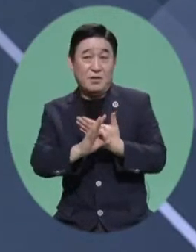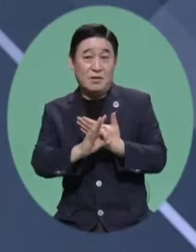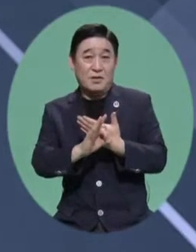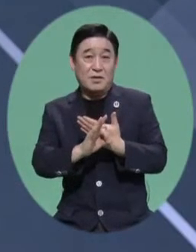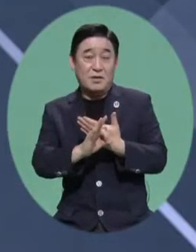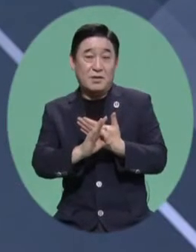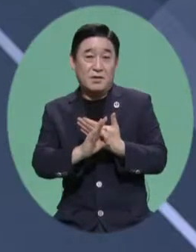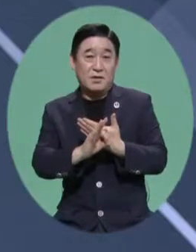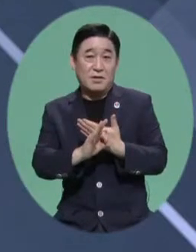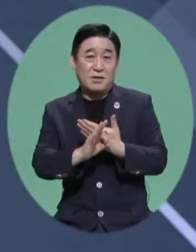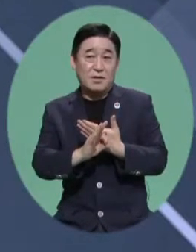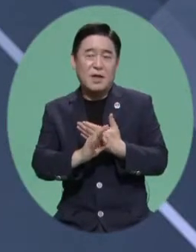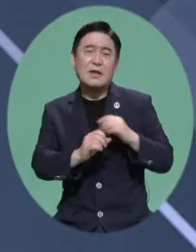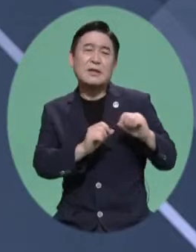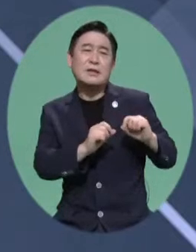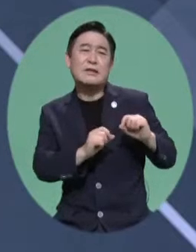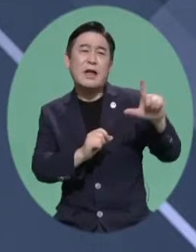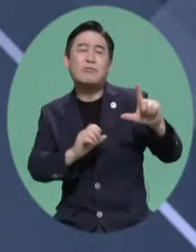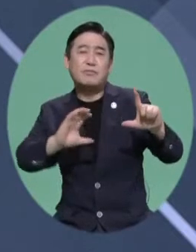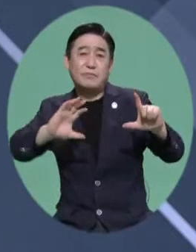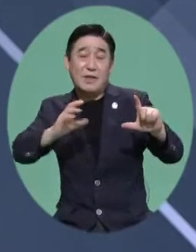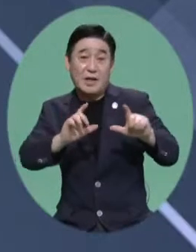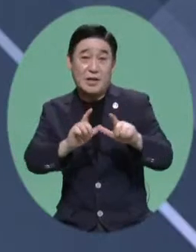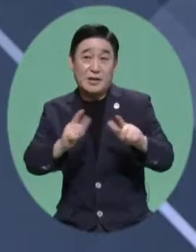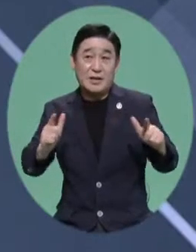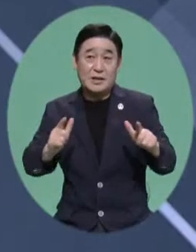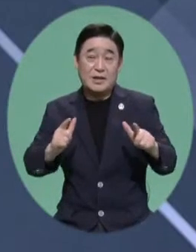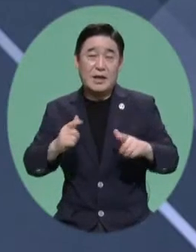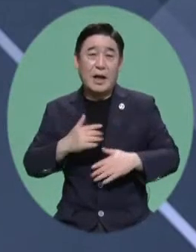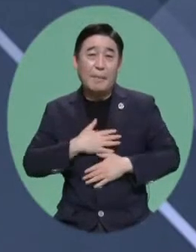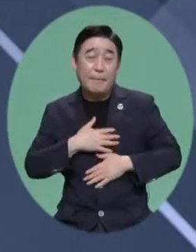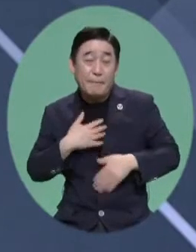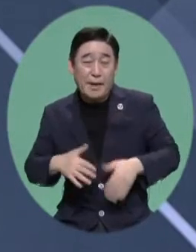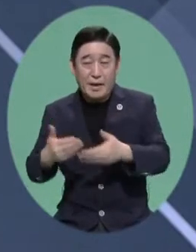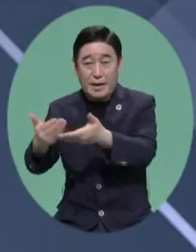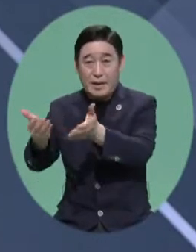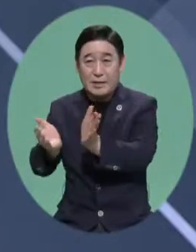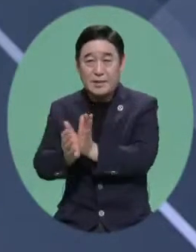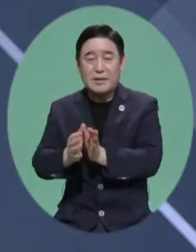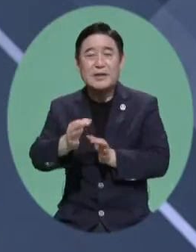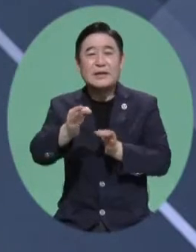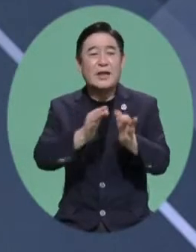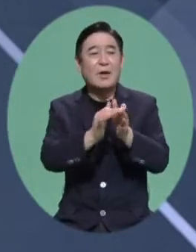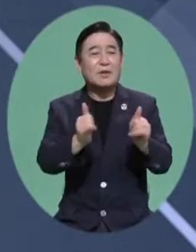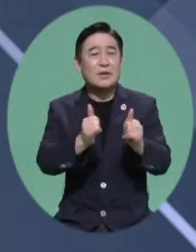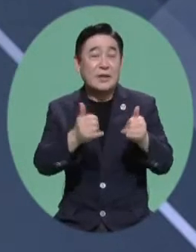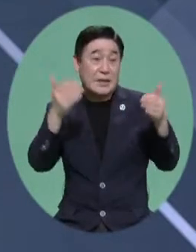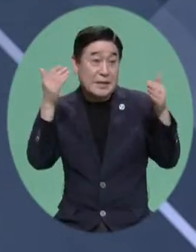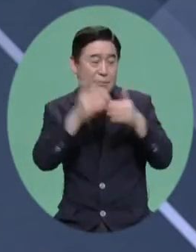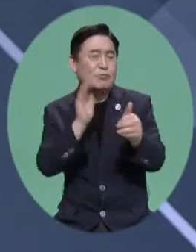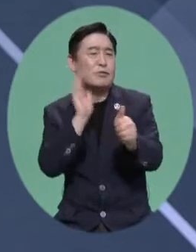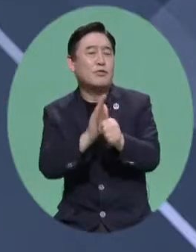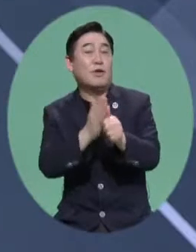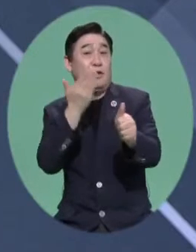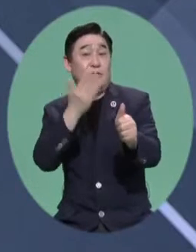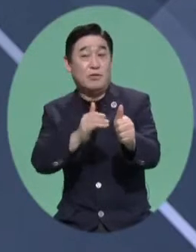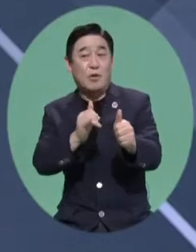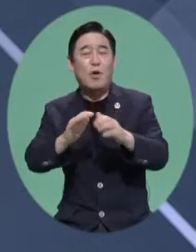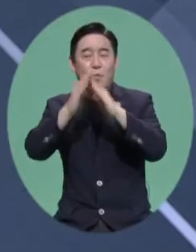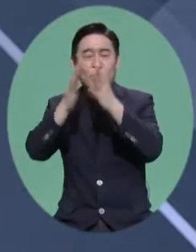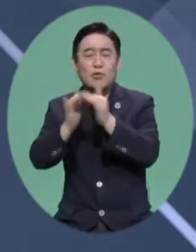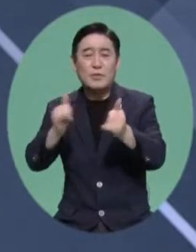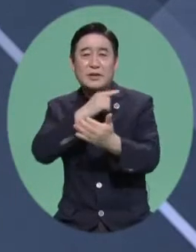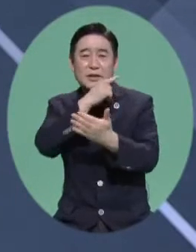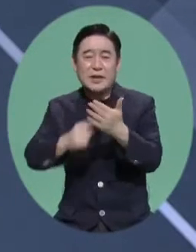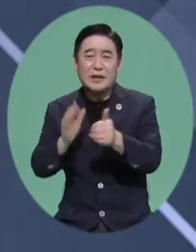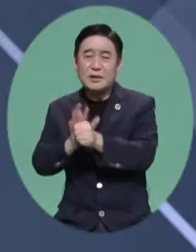지금 대부분의 나라가 취할 때 층 그리고 소상공인들에게 집중이 되어 있고 전국민